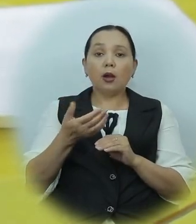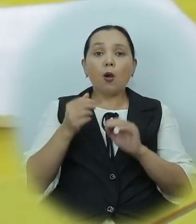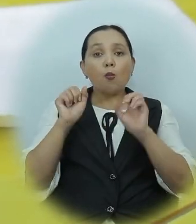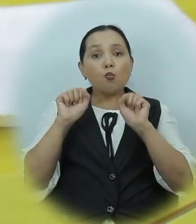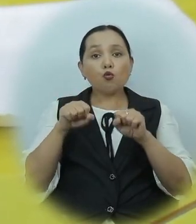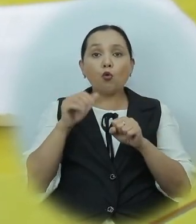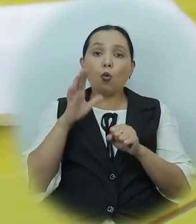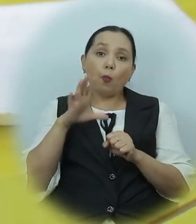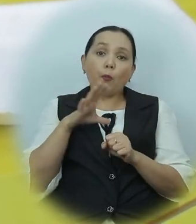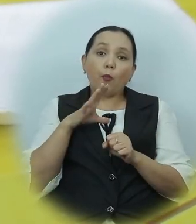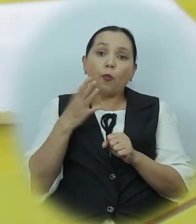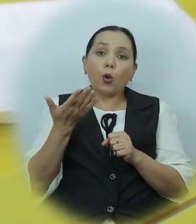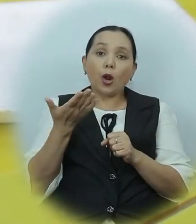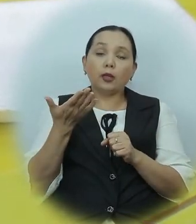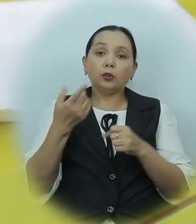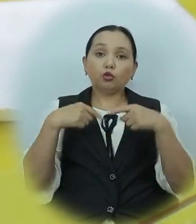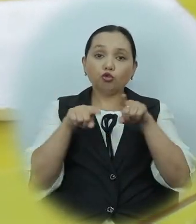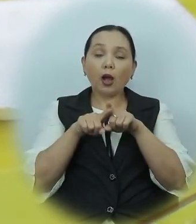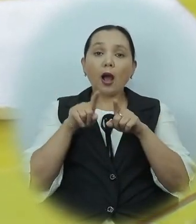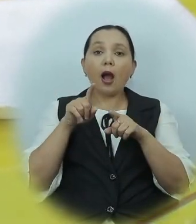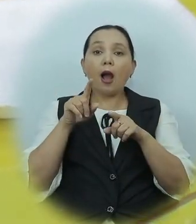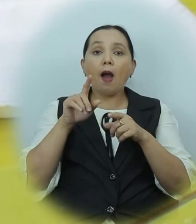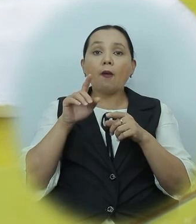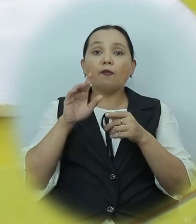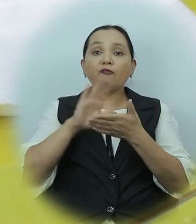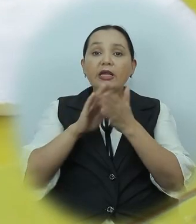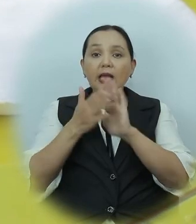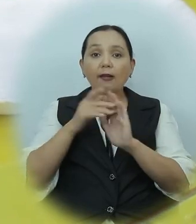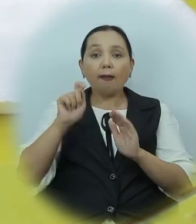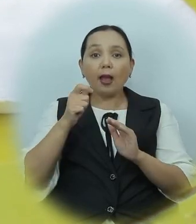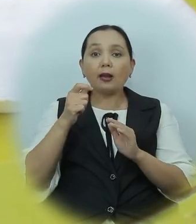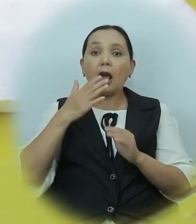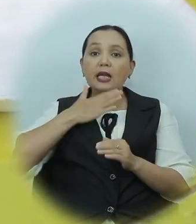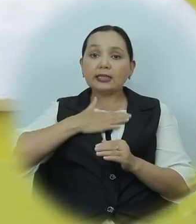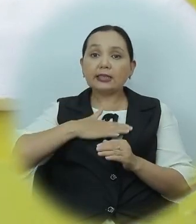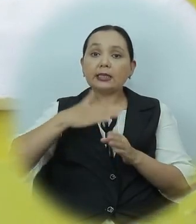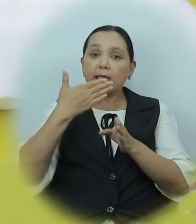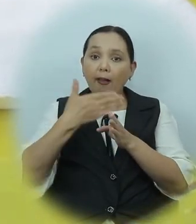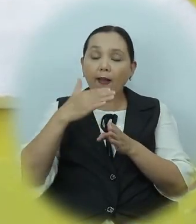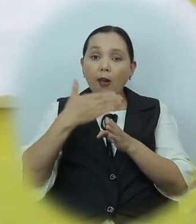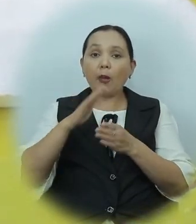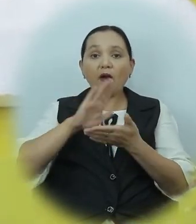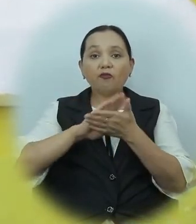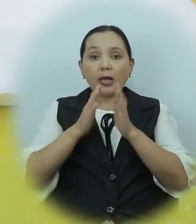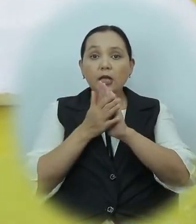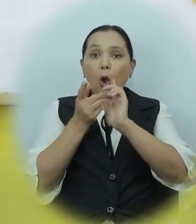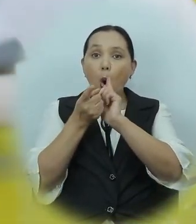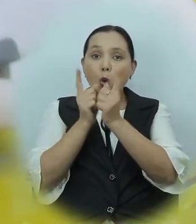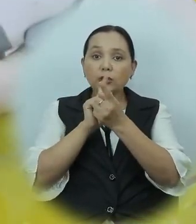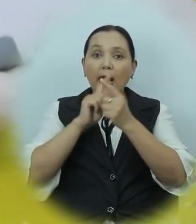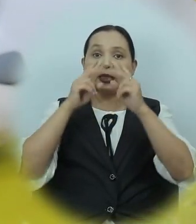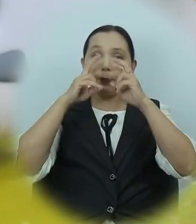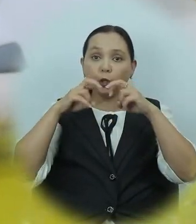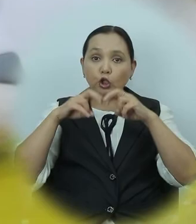mumkin bo'lib qoladi shunaqasi. Keyin vaziyatlar kalitini asta-sekinlik bilan vaziyatini o'zgartirib tekshirib